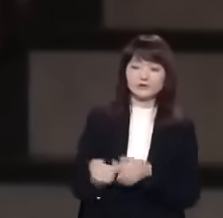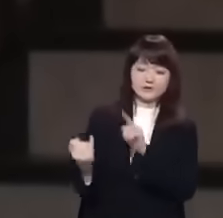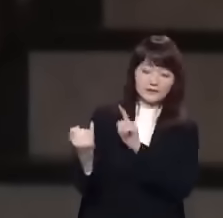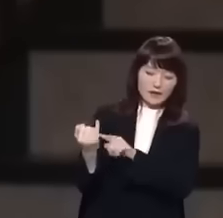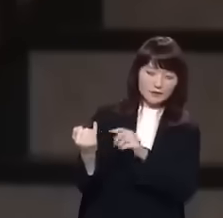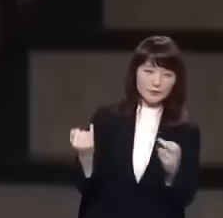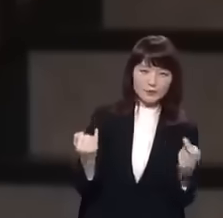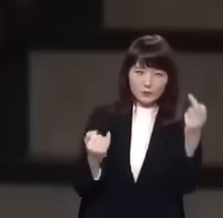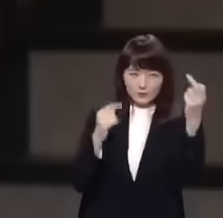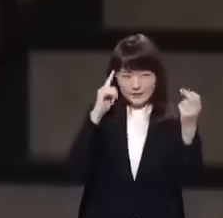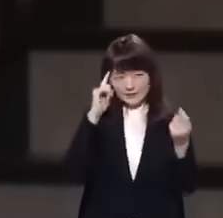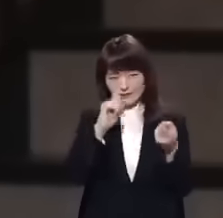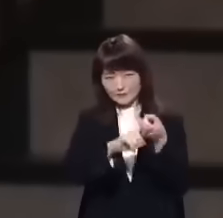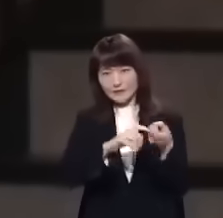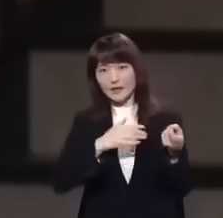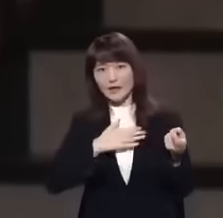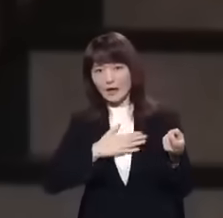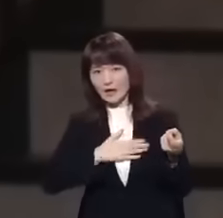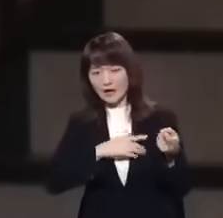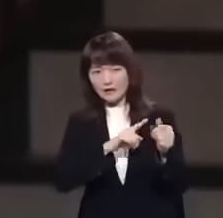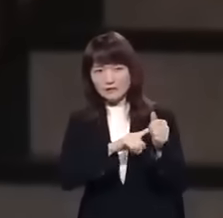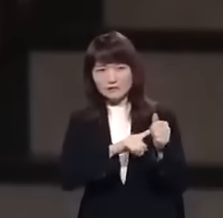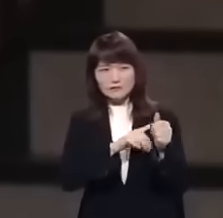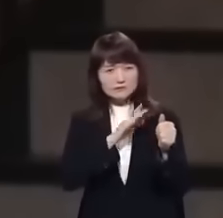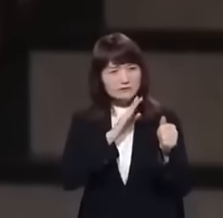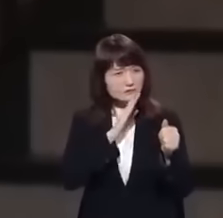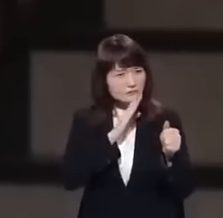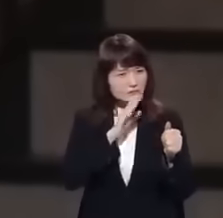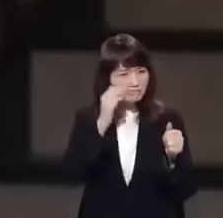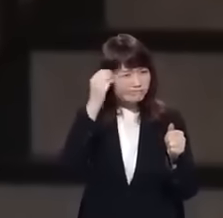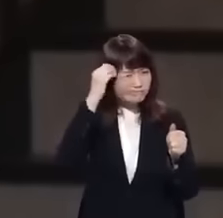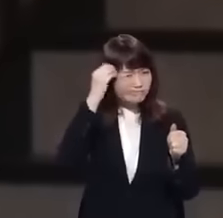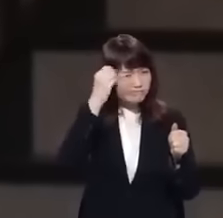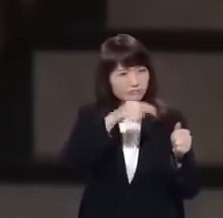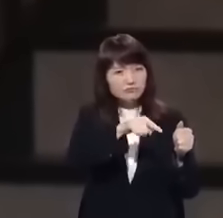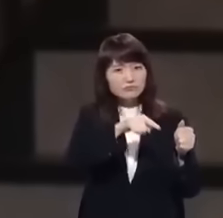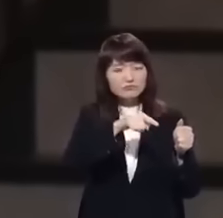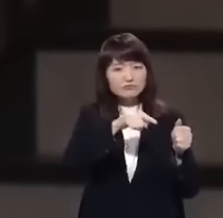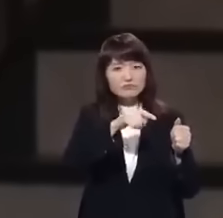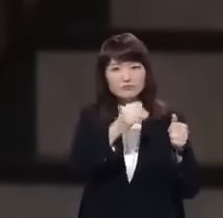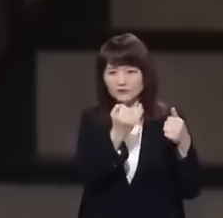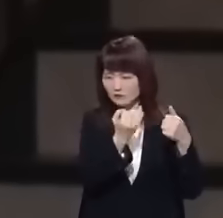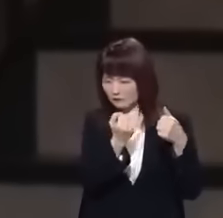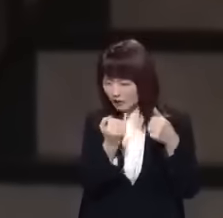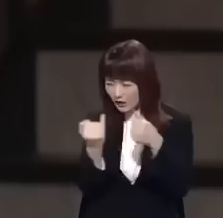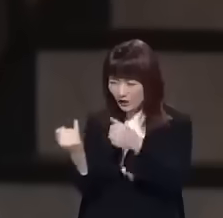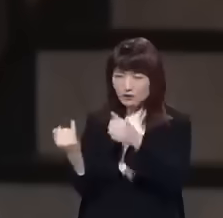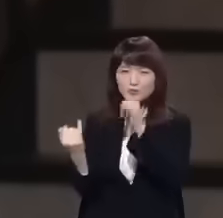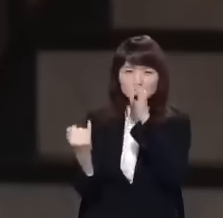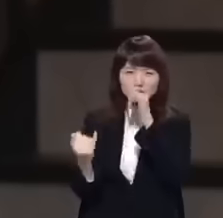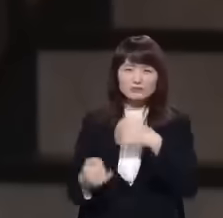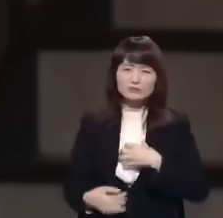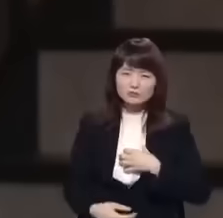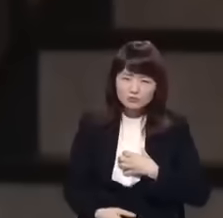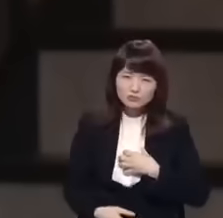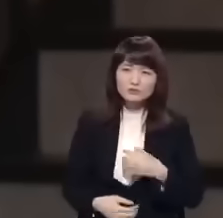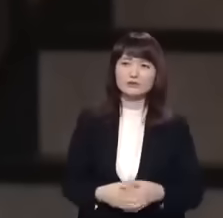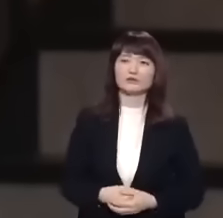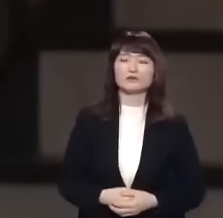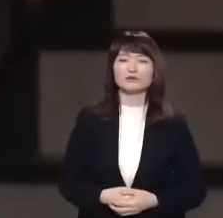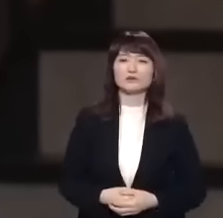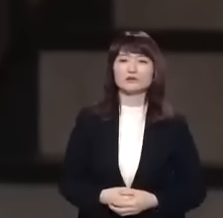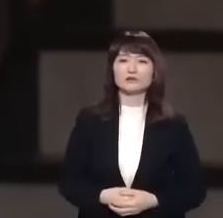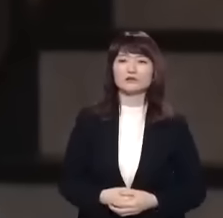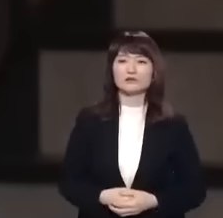알아는 저게 진심이라면 거의 망상 수준인데 그러면 스토킹으로 넘어갈 수 있잖아요. 우리 사건 반장에서도 사실 밤에